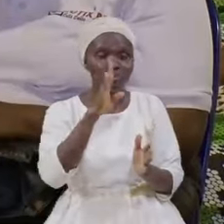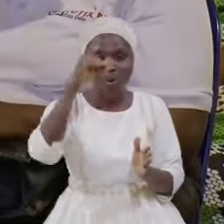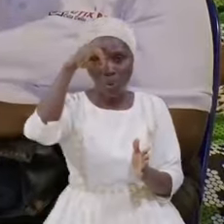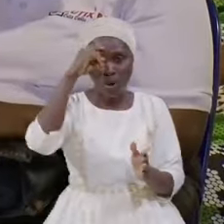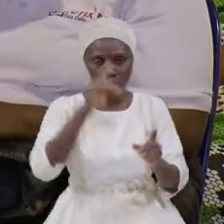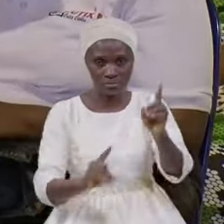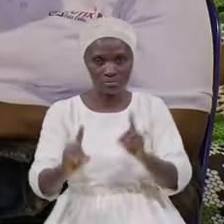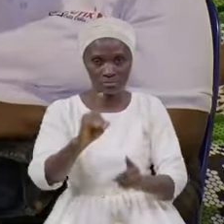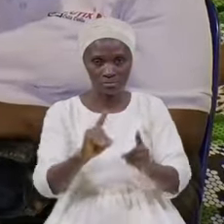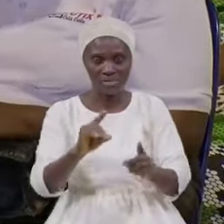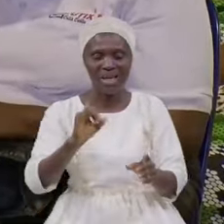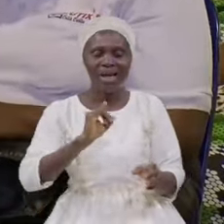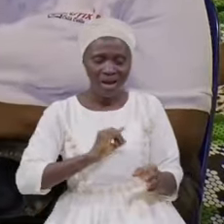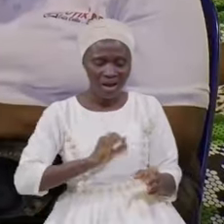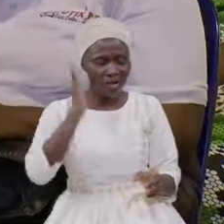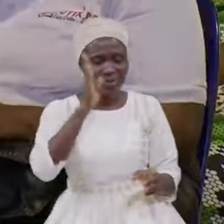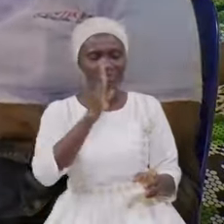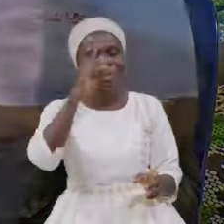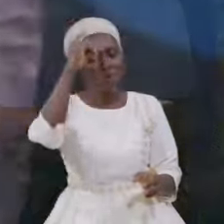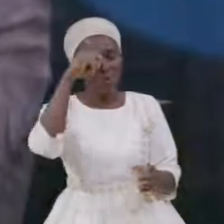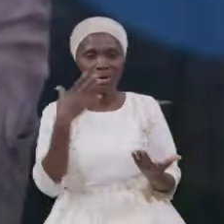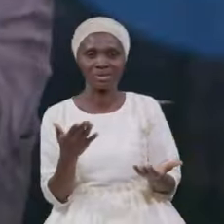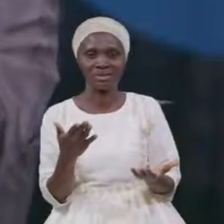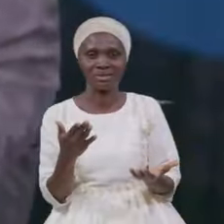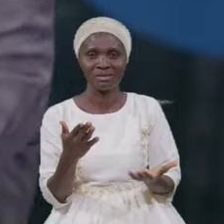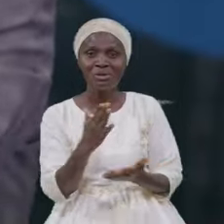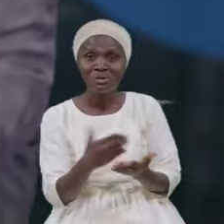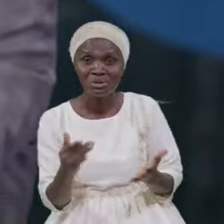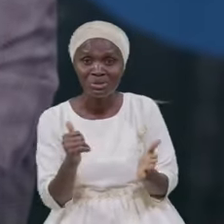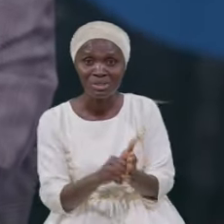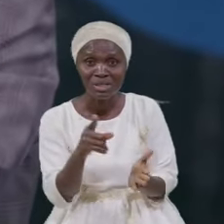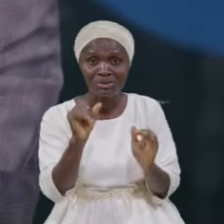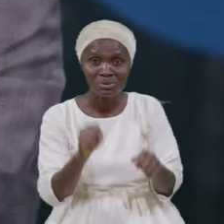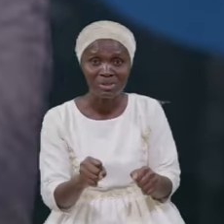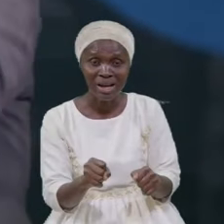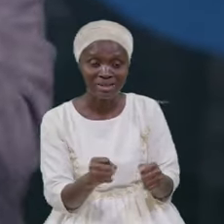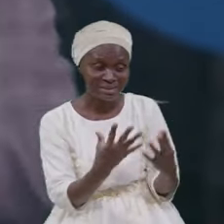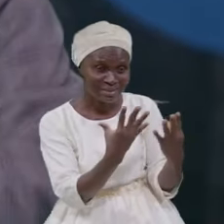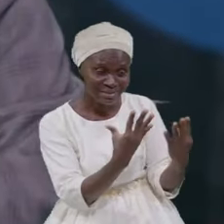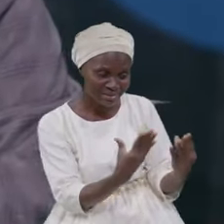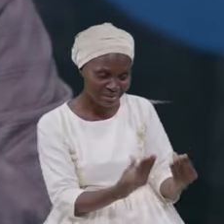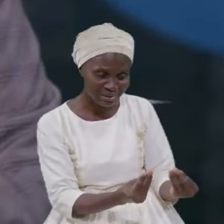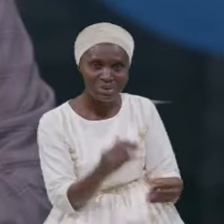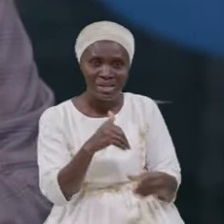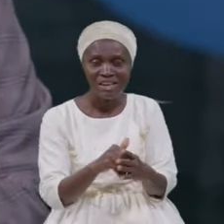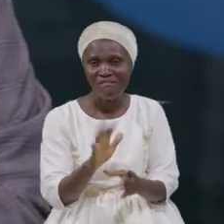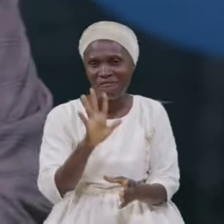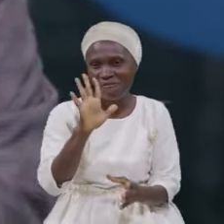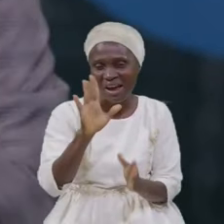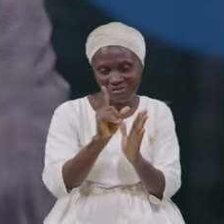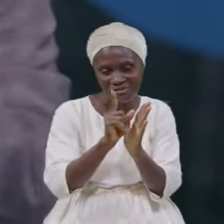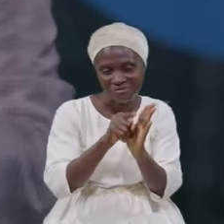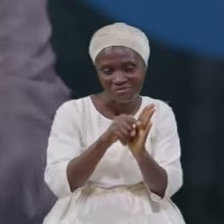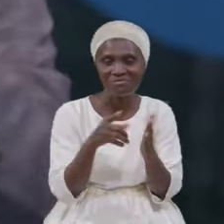Quelque chose qu'on peut régler en 5 minutes. Le jour de la repentance, en 5 minutes, et c'est terminé. Le jour de la